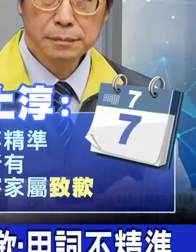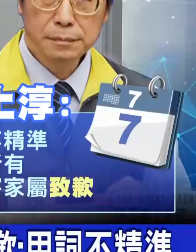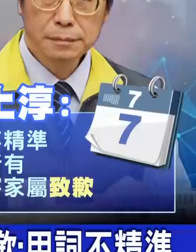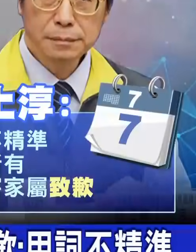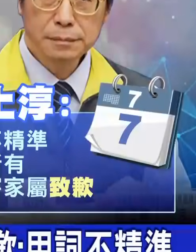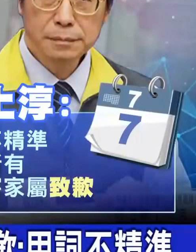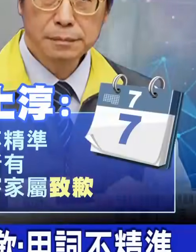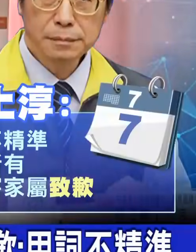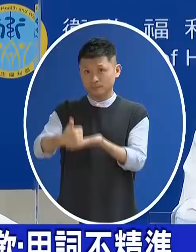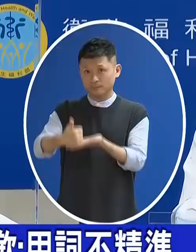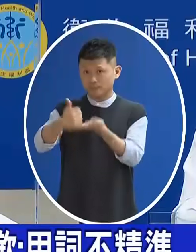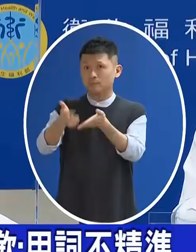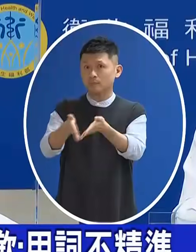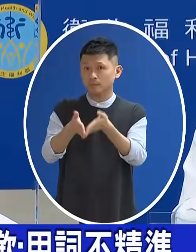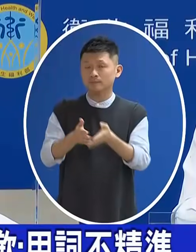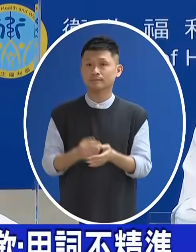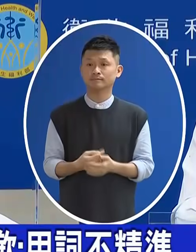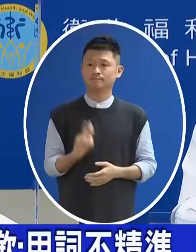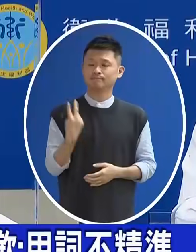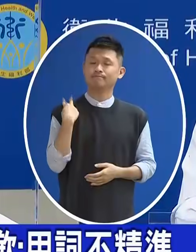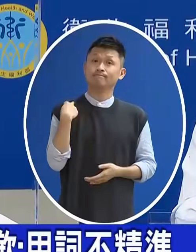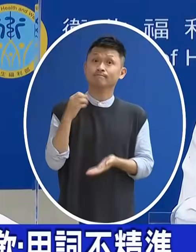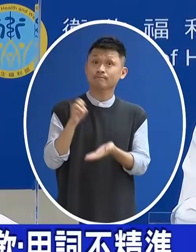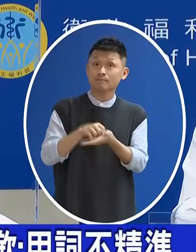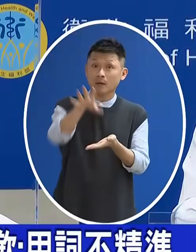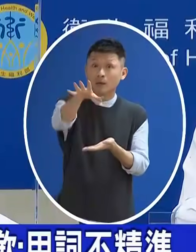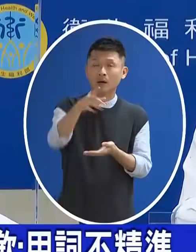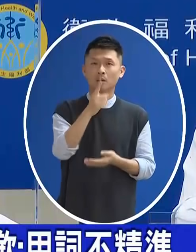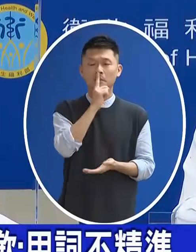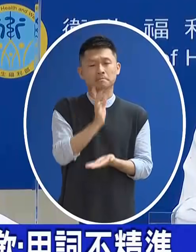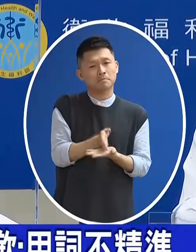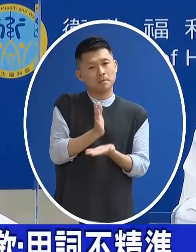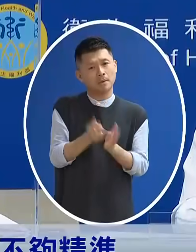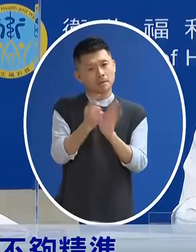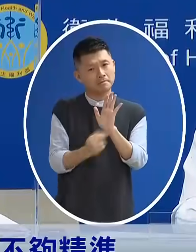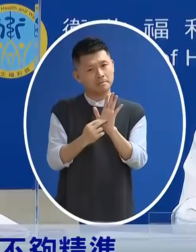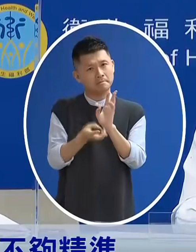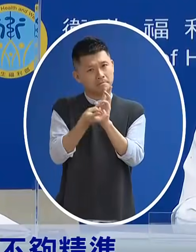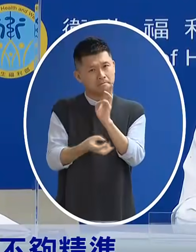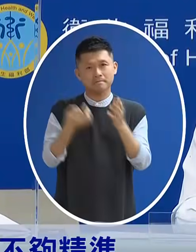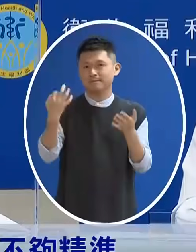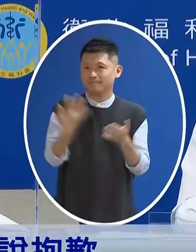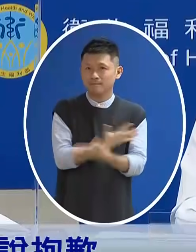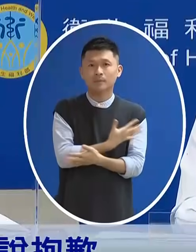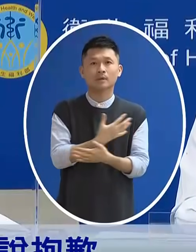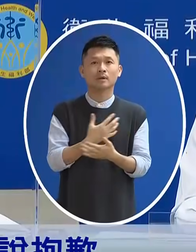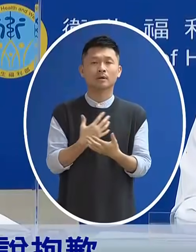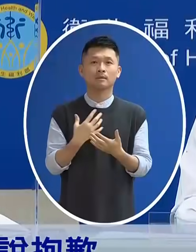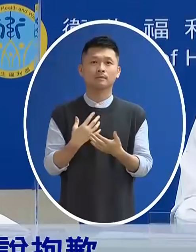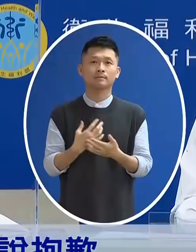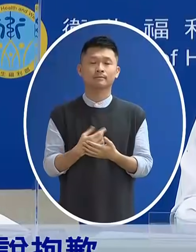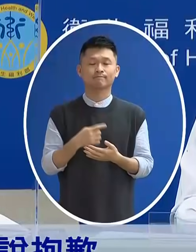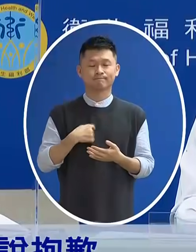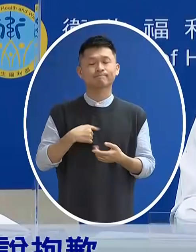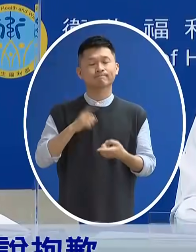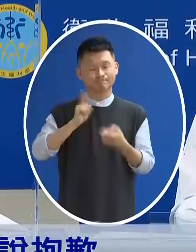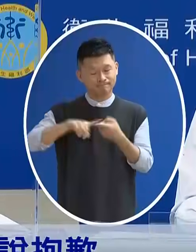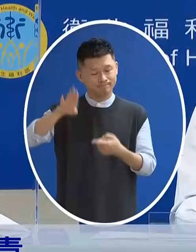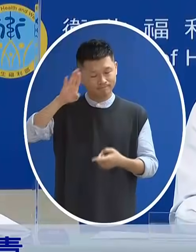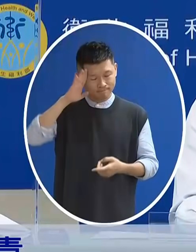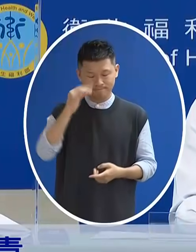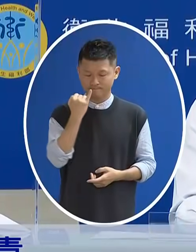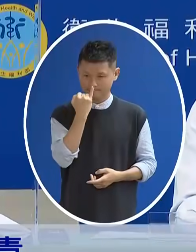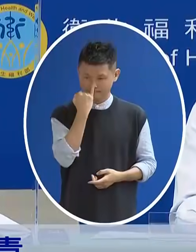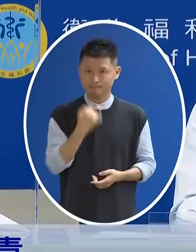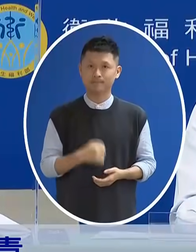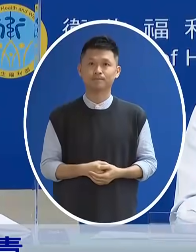害的家属致歉。 前天的报告，我的表达用词不够精准或不够恰当，我还是要说抱歉，